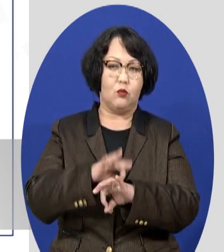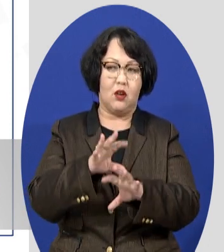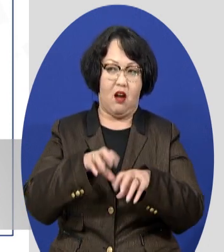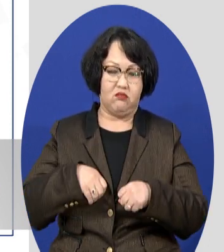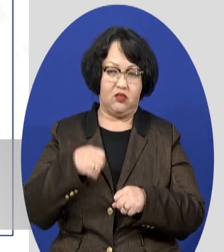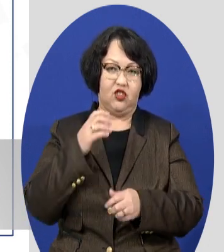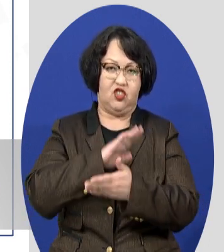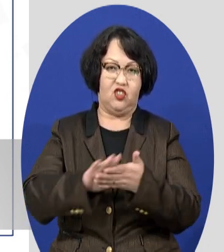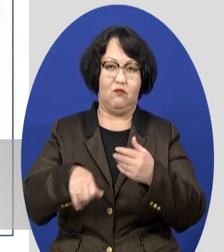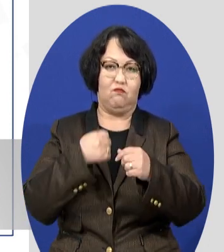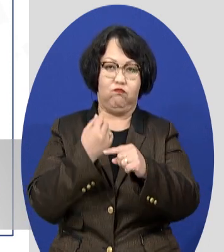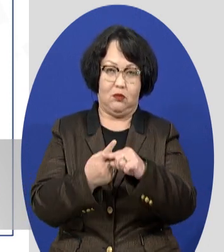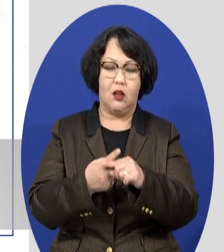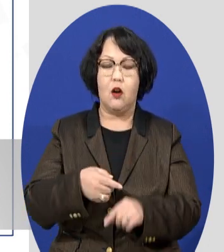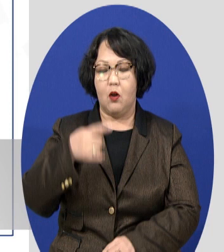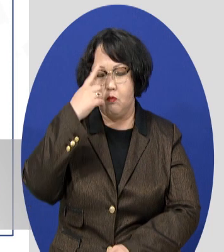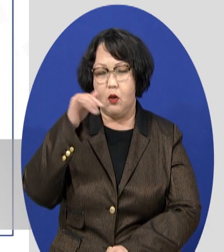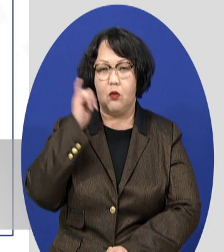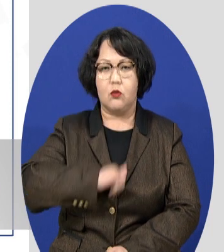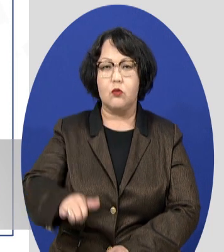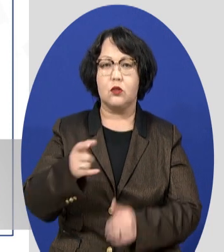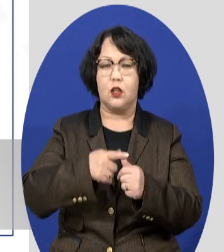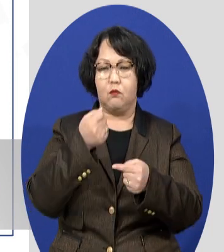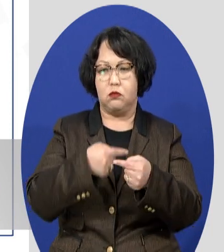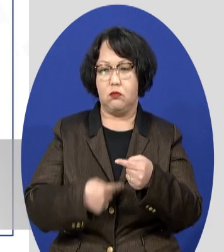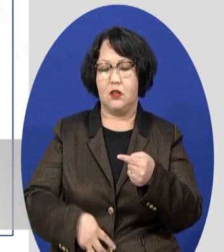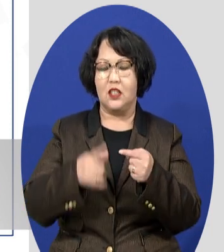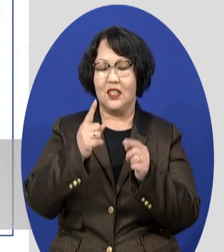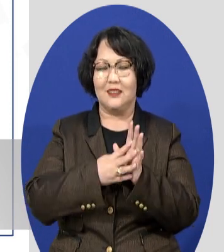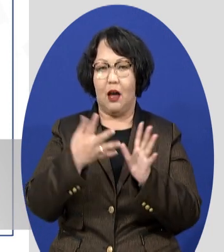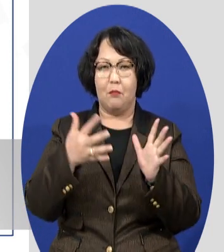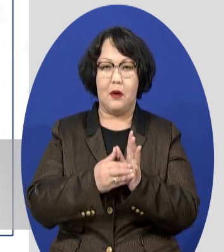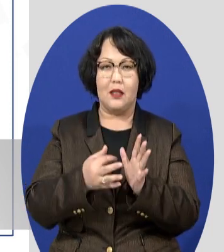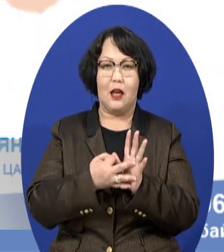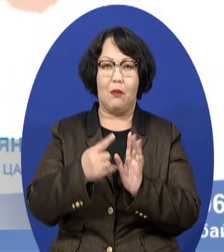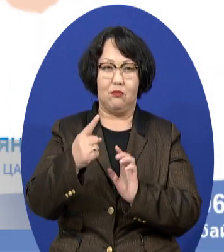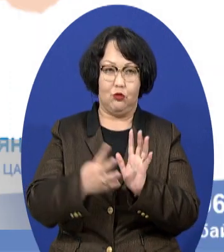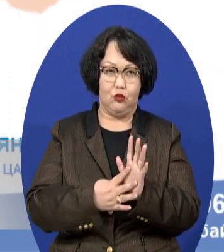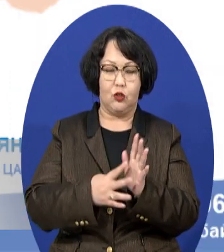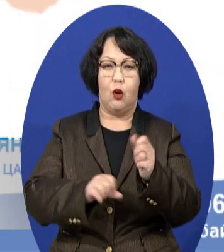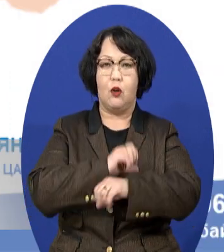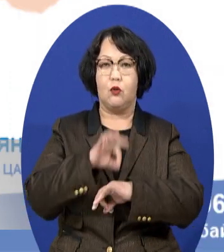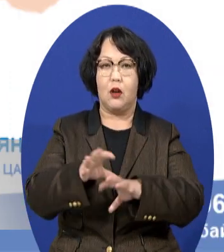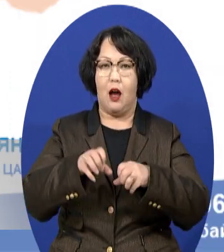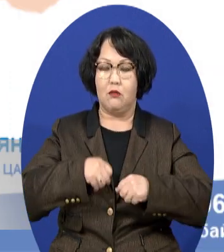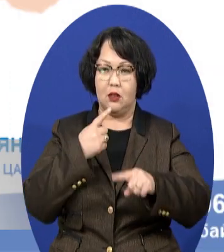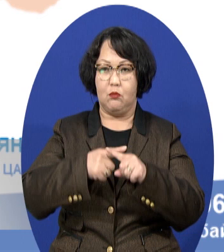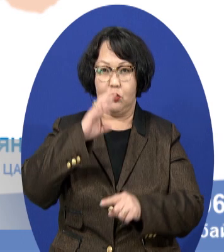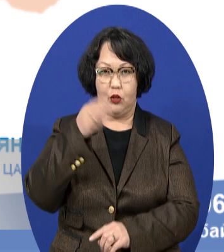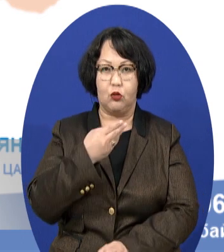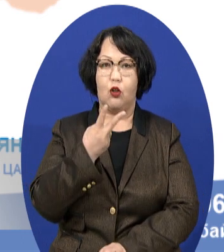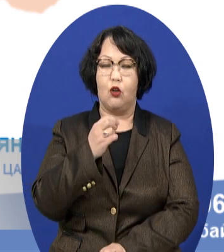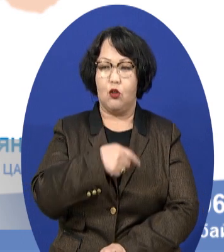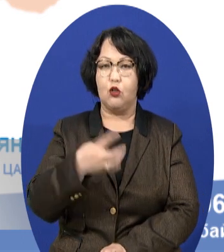бүртгэгдлээ. За нийтдээ Монгол улсад бүртгэгдсэн тохиолдол 95819 хүрч байна. Батлагдсан нийт тохиолдлын дийлэнх хувийг 20-40